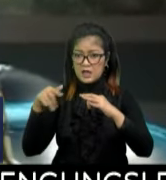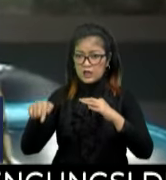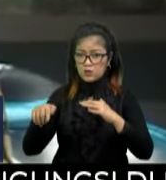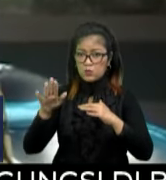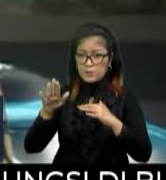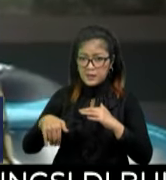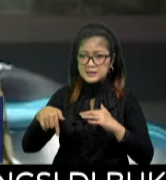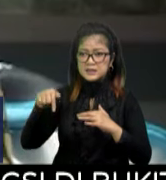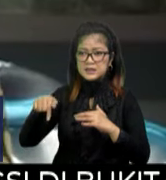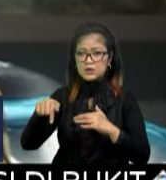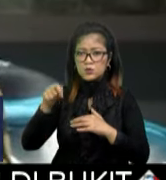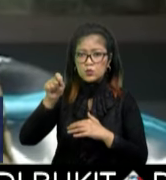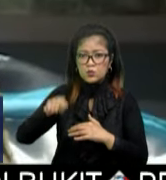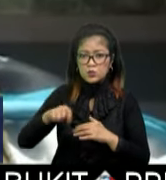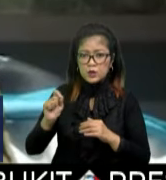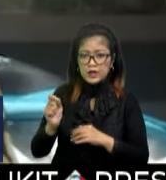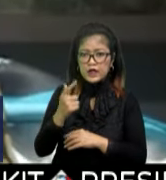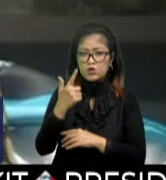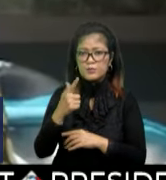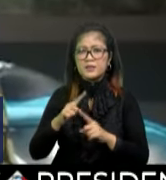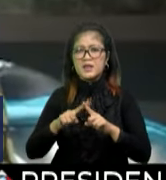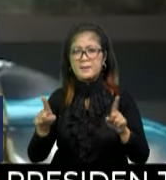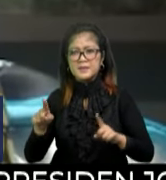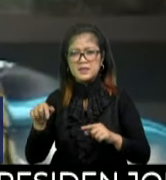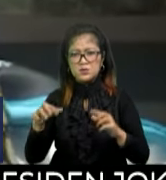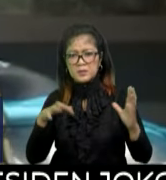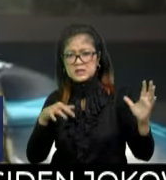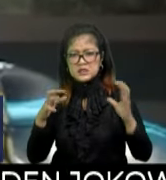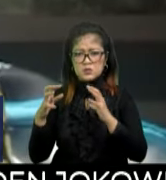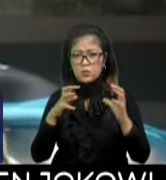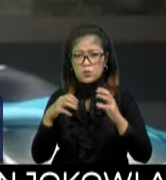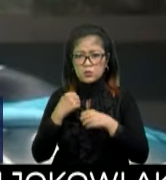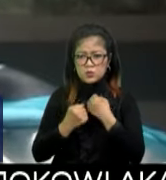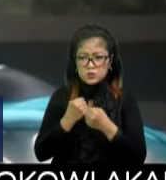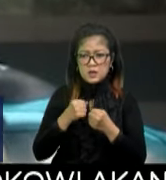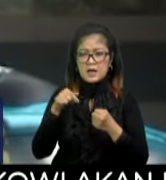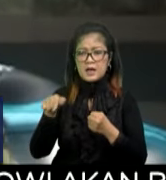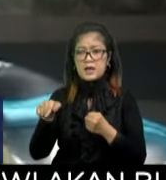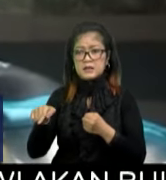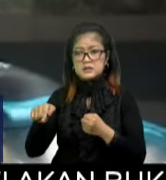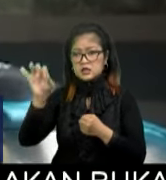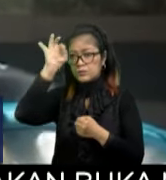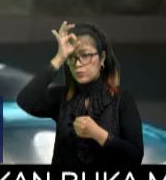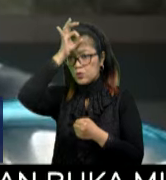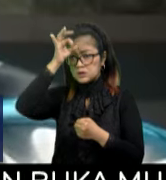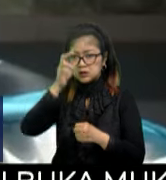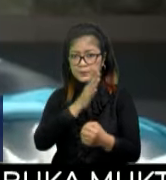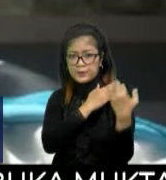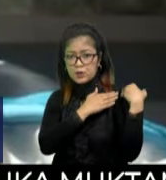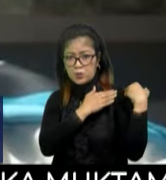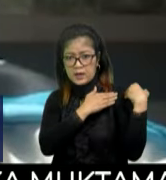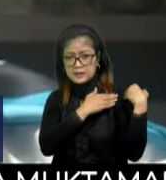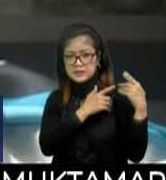respon adari PT PHP dengan penerjunan aparat yang saat ini empat orang masyarakat sedang diproses hukum